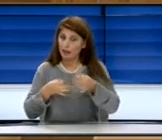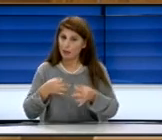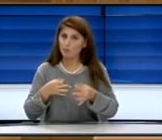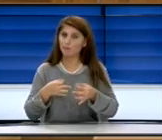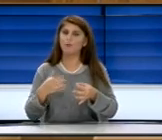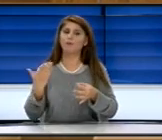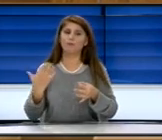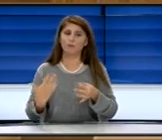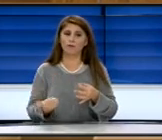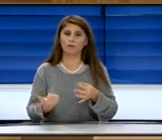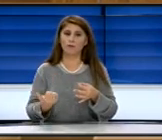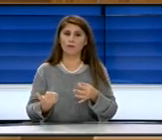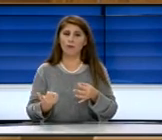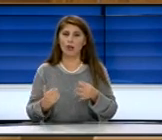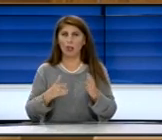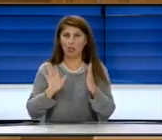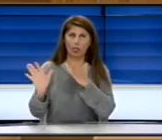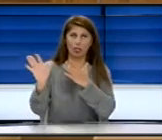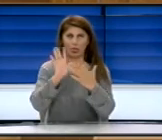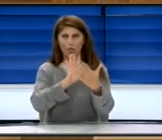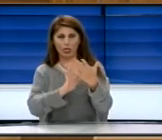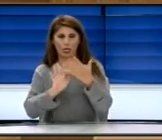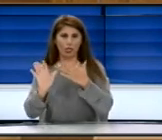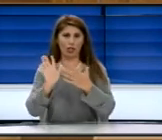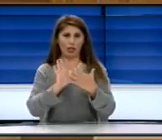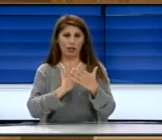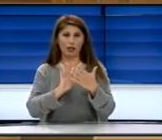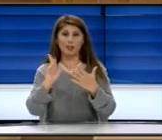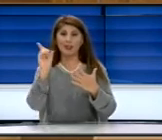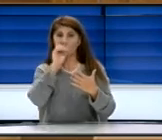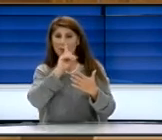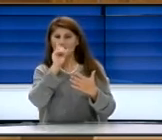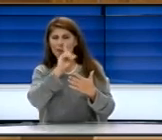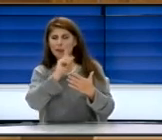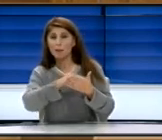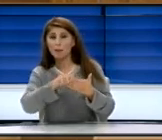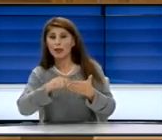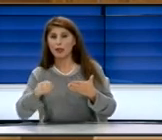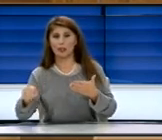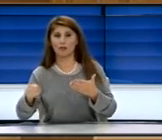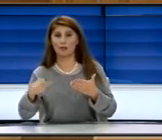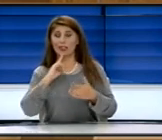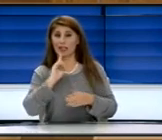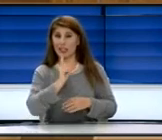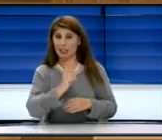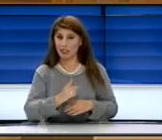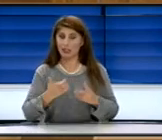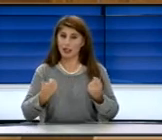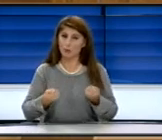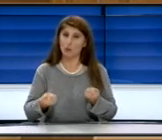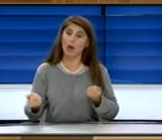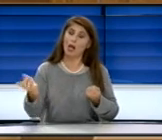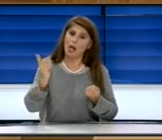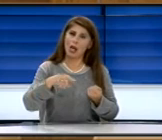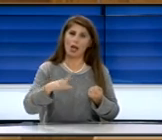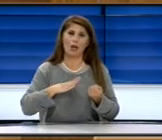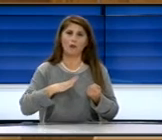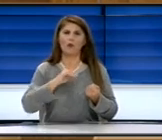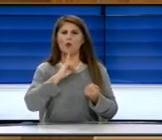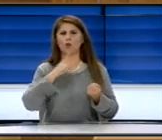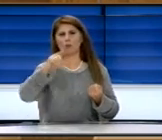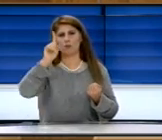ότι είναι και από προσανατολιστική και ψευδεπίγραφη και η κριτική που κάνουν άλλοι, όπως το